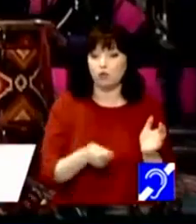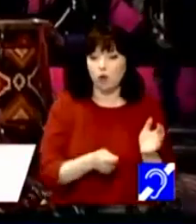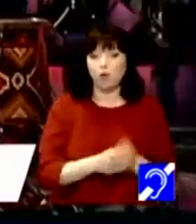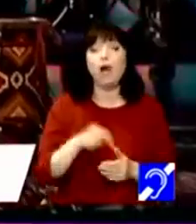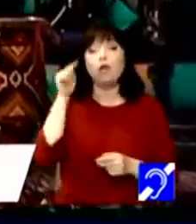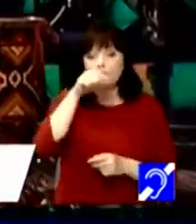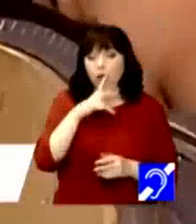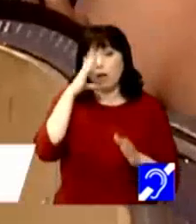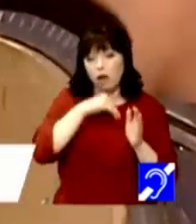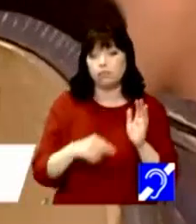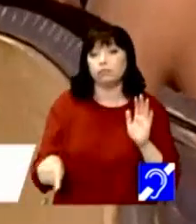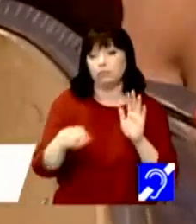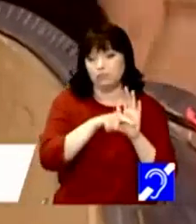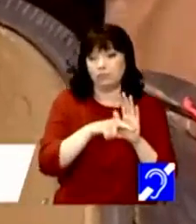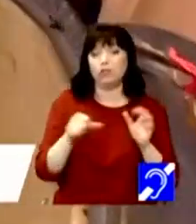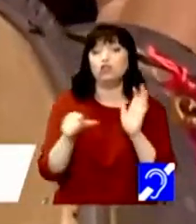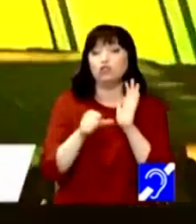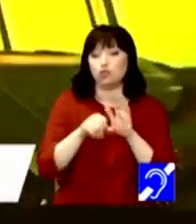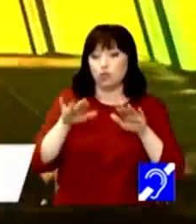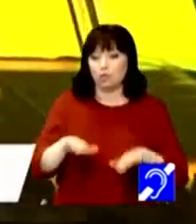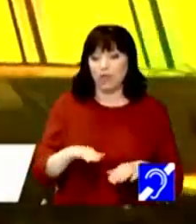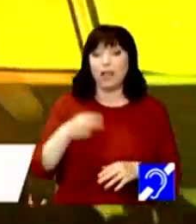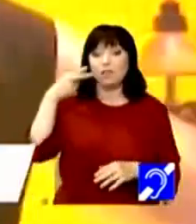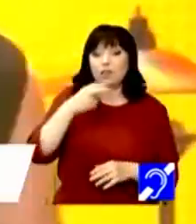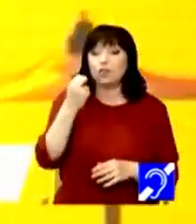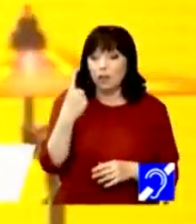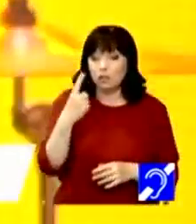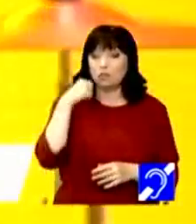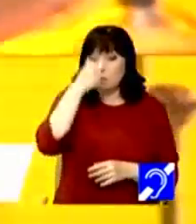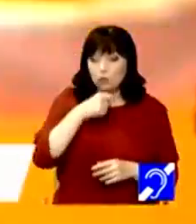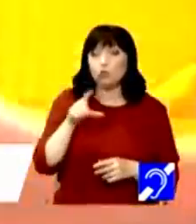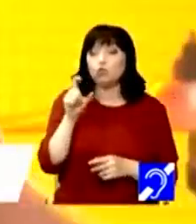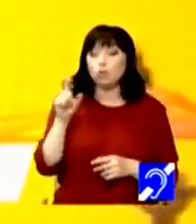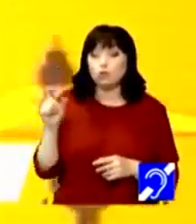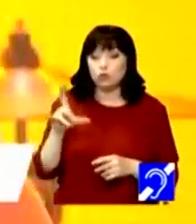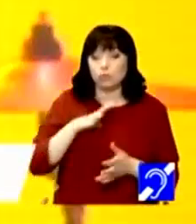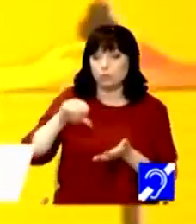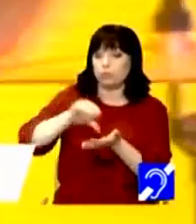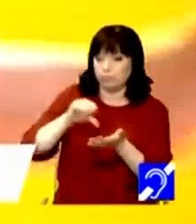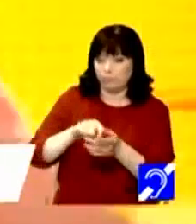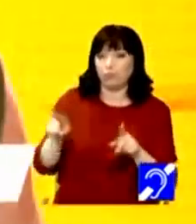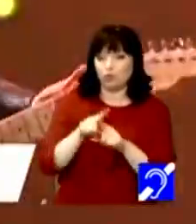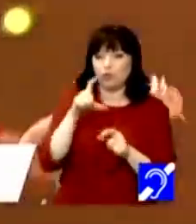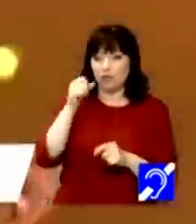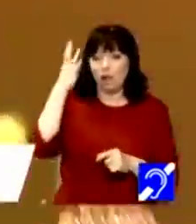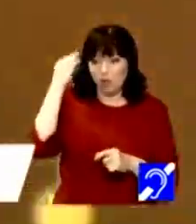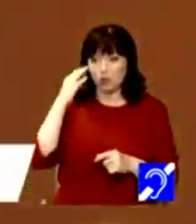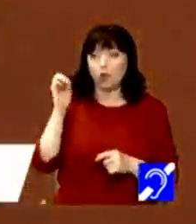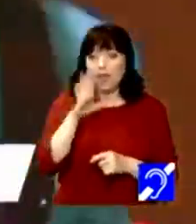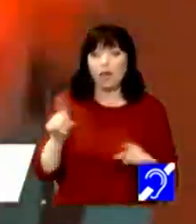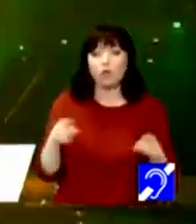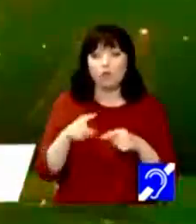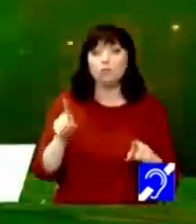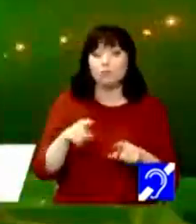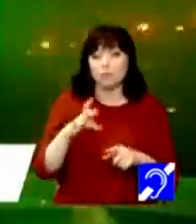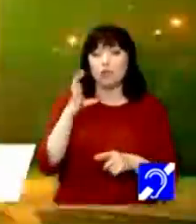Atunci au reușit să se claseze pe locul 6. În 2011, Zdob și Zdub a reprezentat din nou Republica Moldova la Eurovision cu